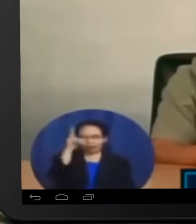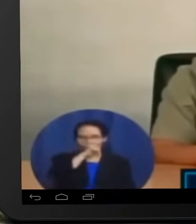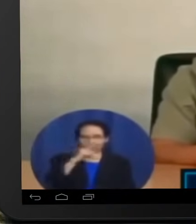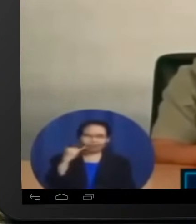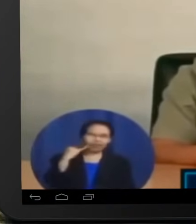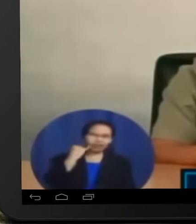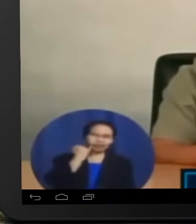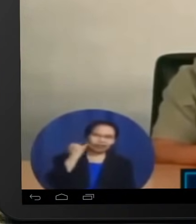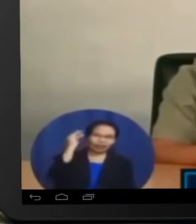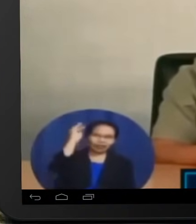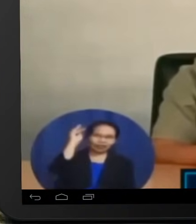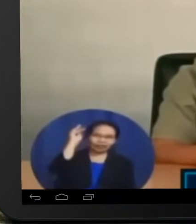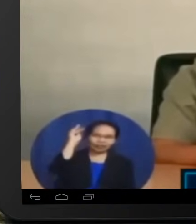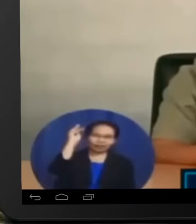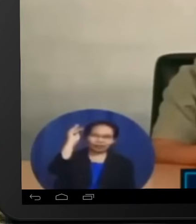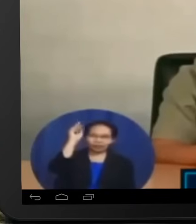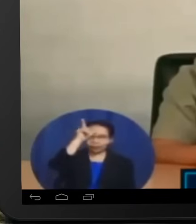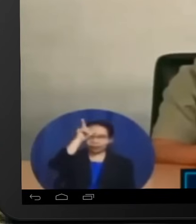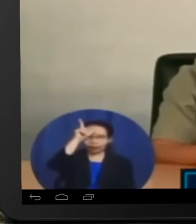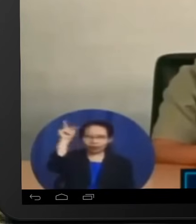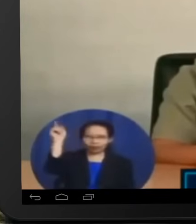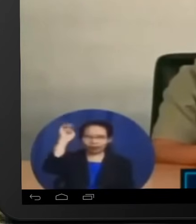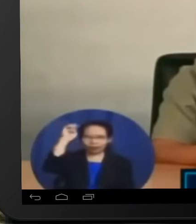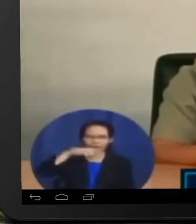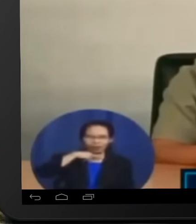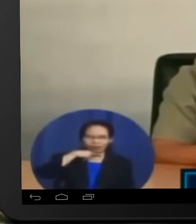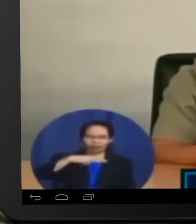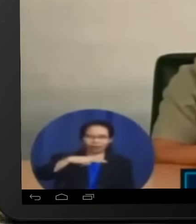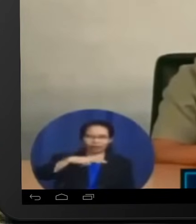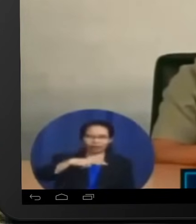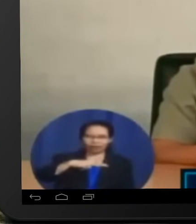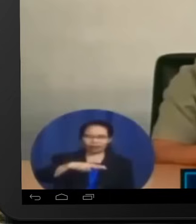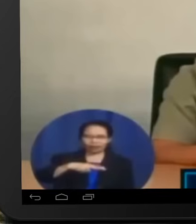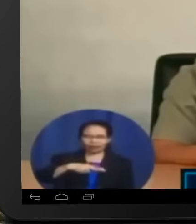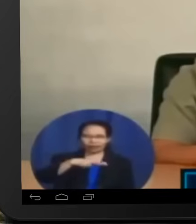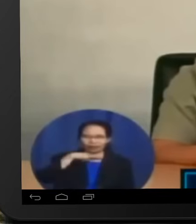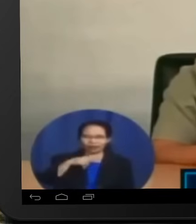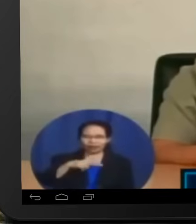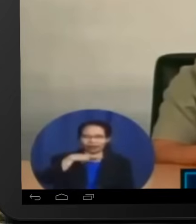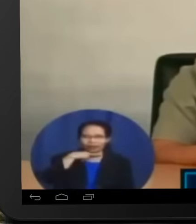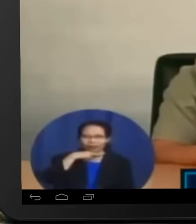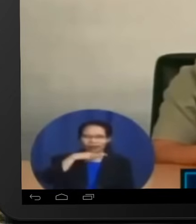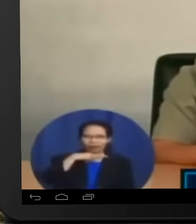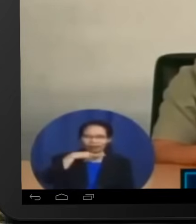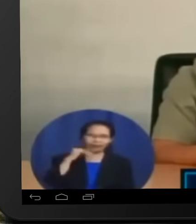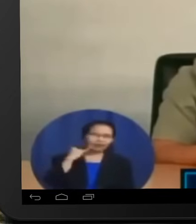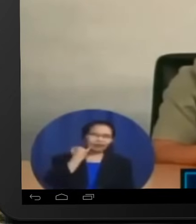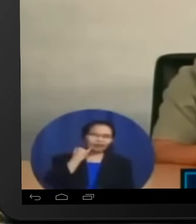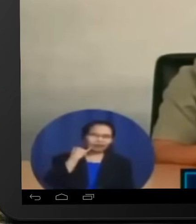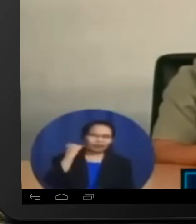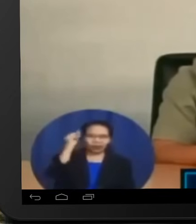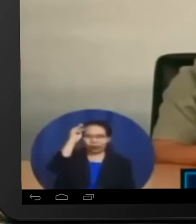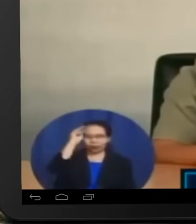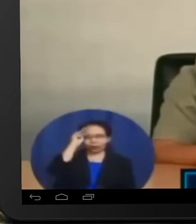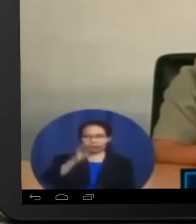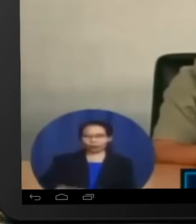siya, naiingit lang yon dahil siya, hindi siya pogi talaga. At wala siyang kapag-apag-asa maging pogi, kaya naiingit lang yung kay kapatid na